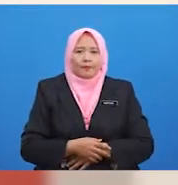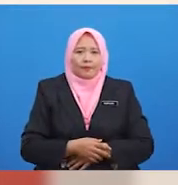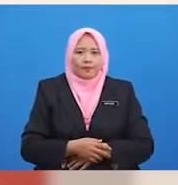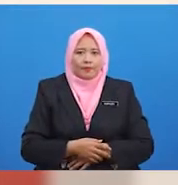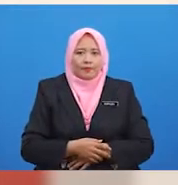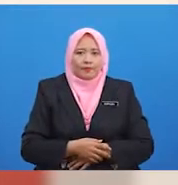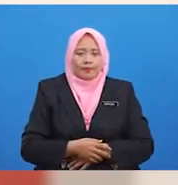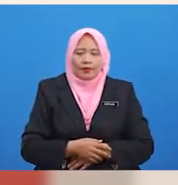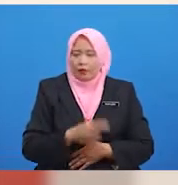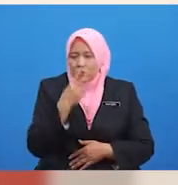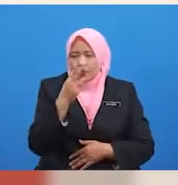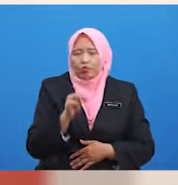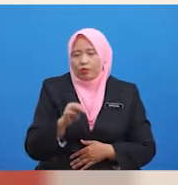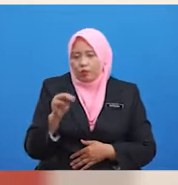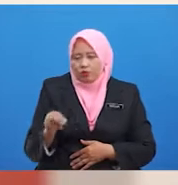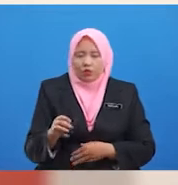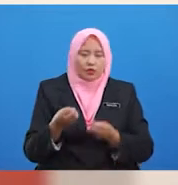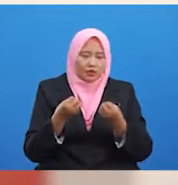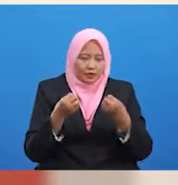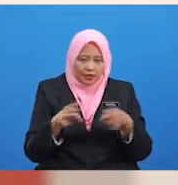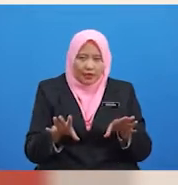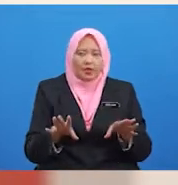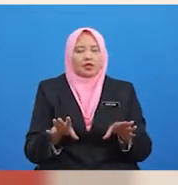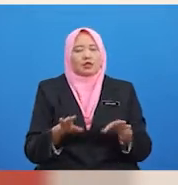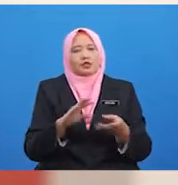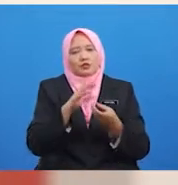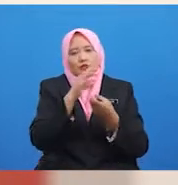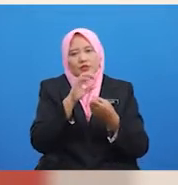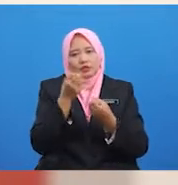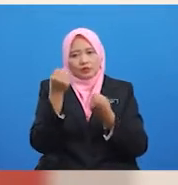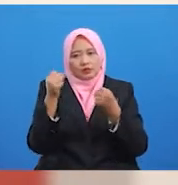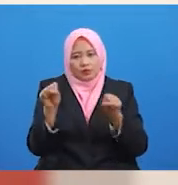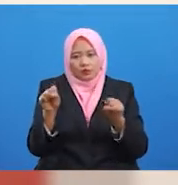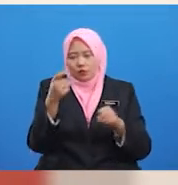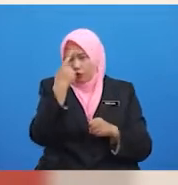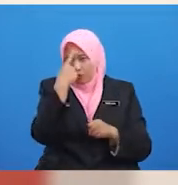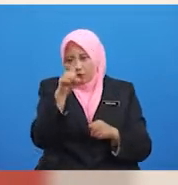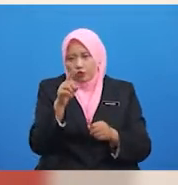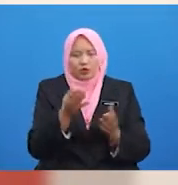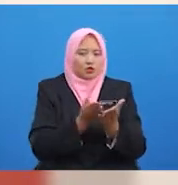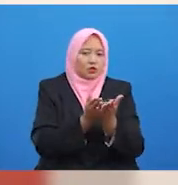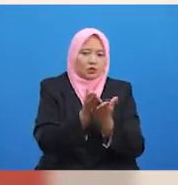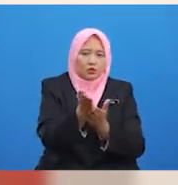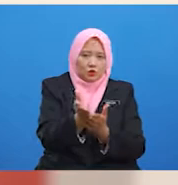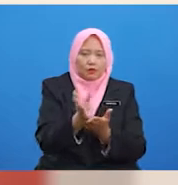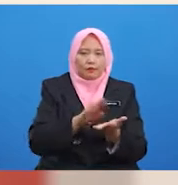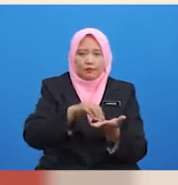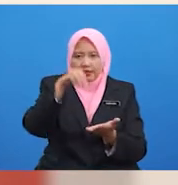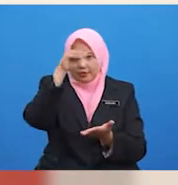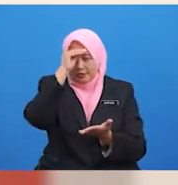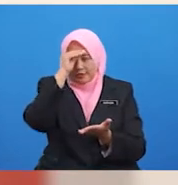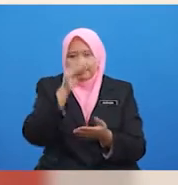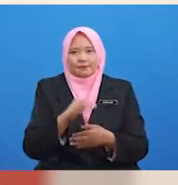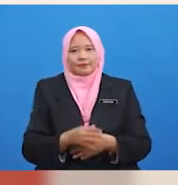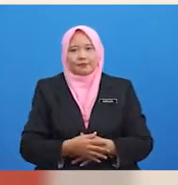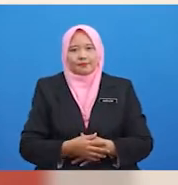Nampaknya murid-murid sudah bersedia untuk kita teruskan pembelajaran pada kepentingan kegiatan